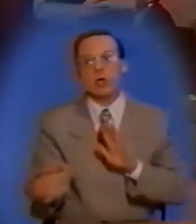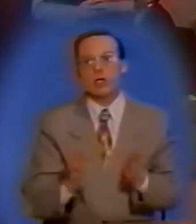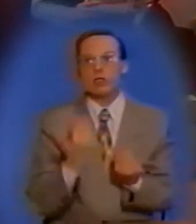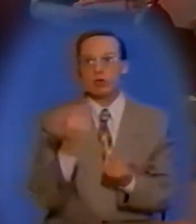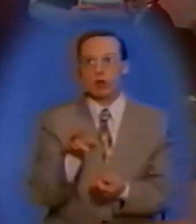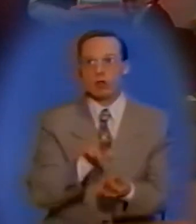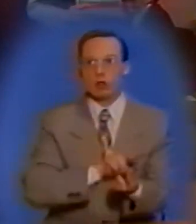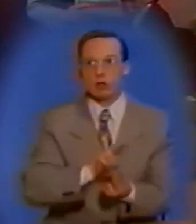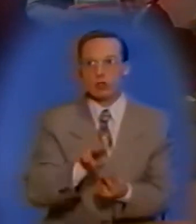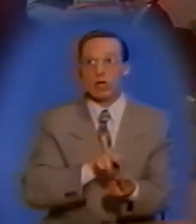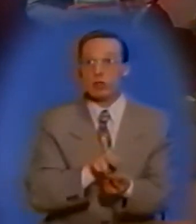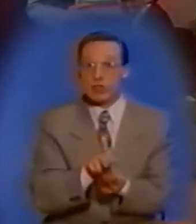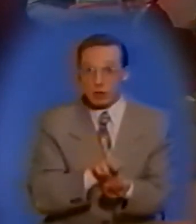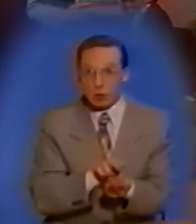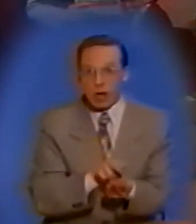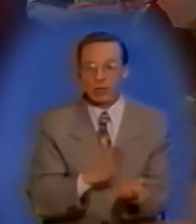jo seksualinė orientacija.